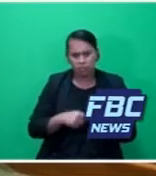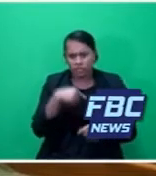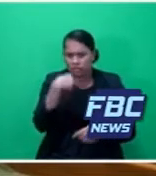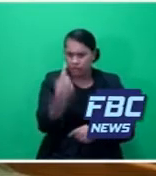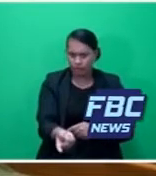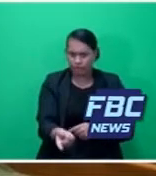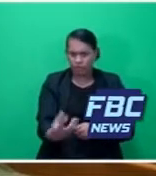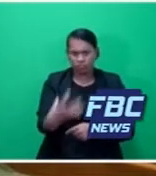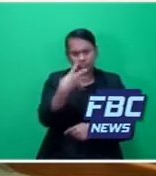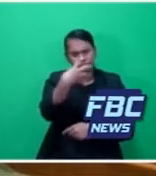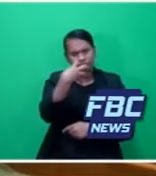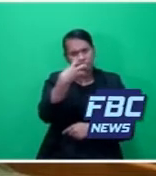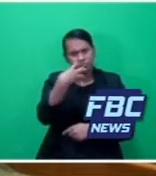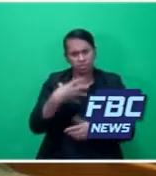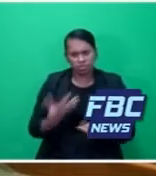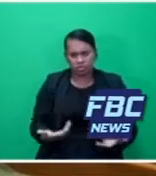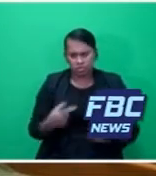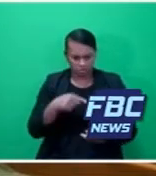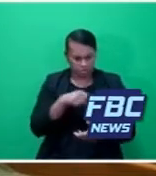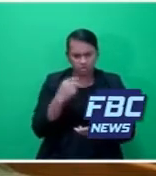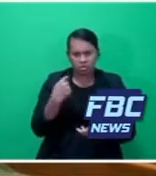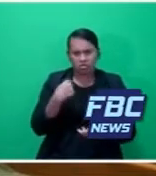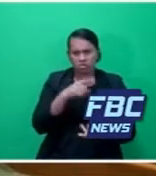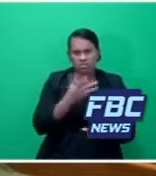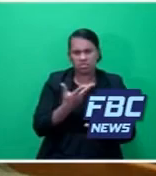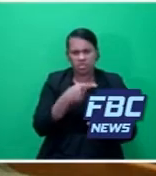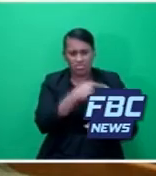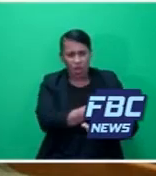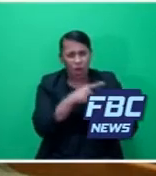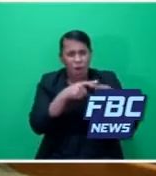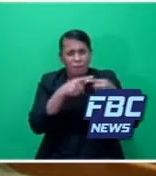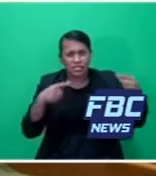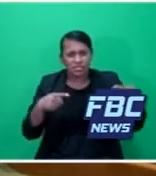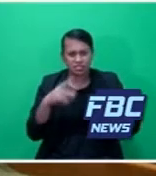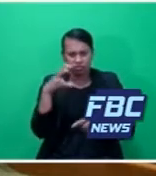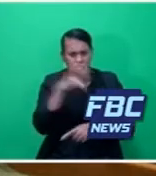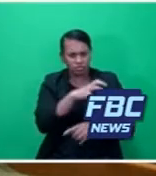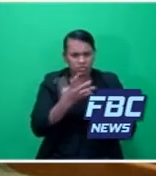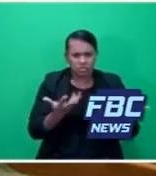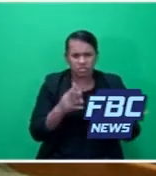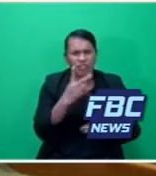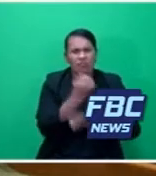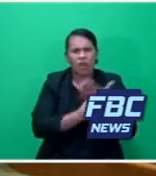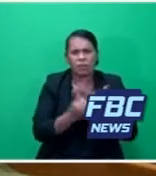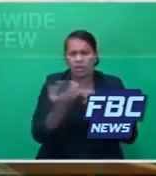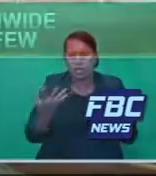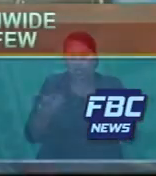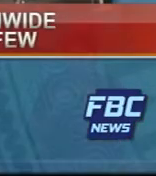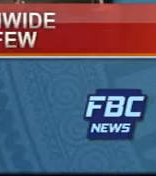जवाब नहीं देना चाहते हैं, जबकि इस समय फिजियंस को मदद की जरूरत है।